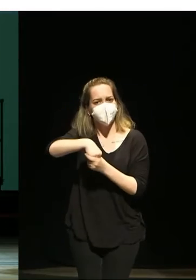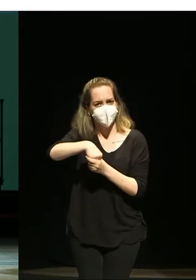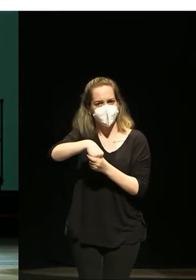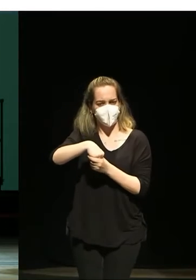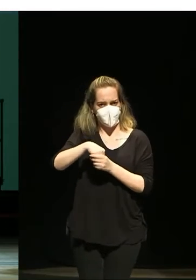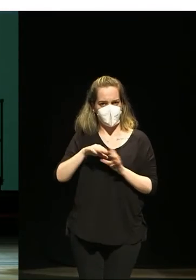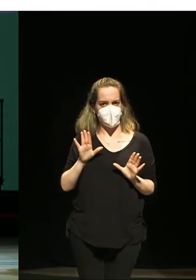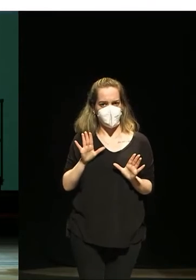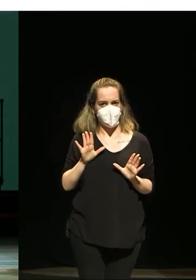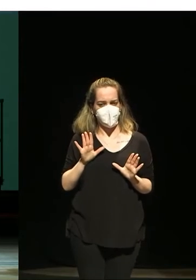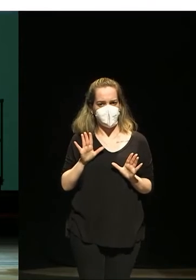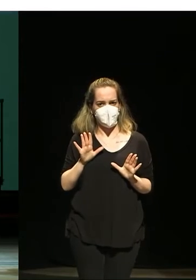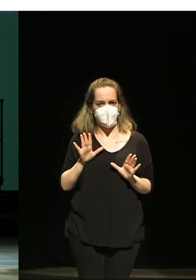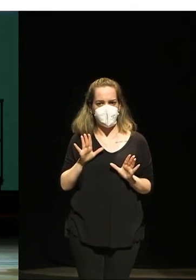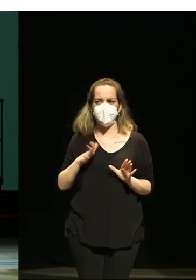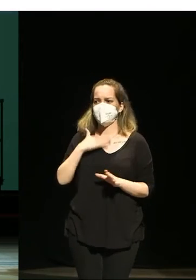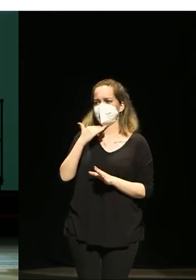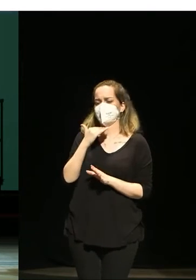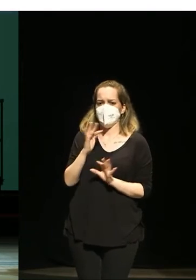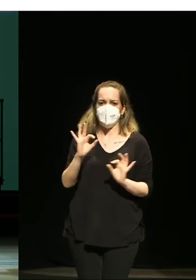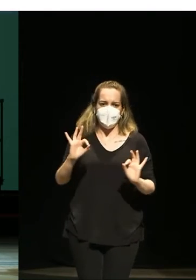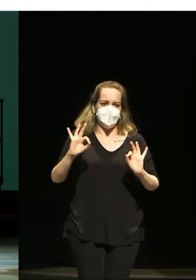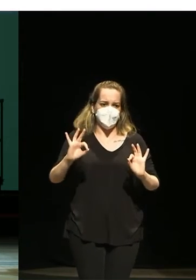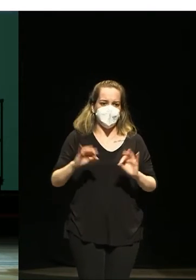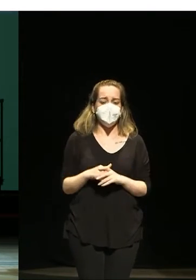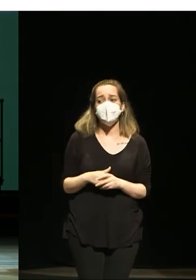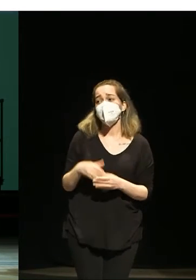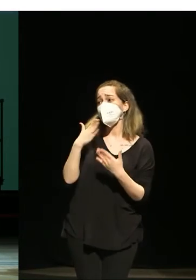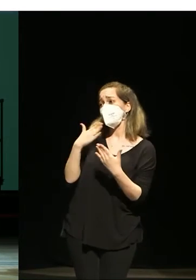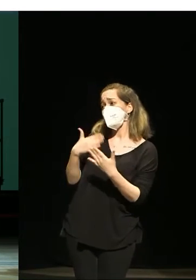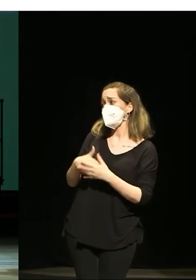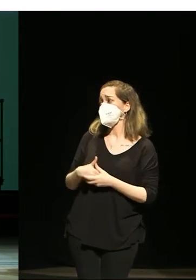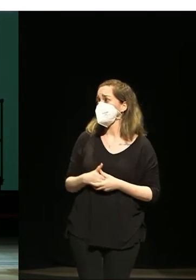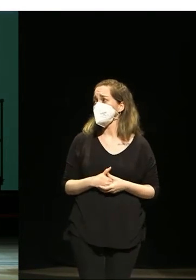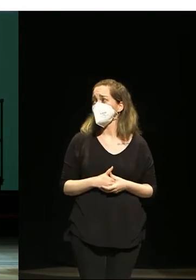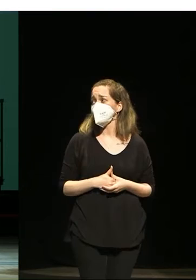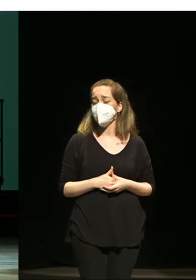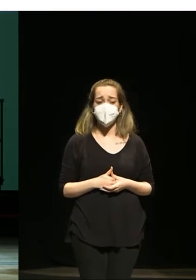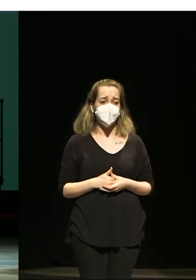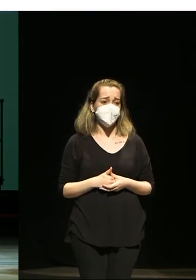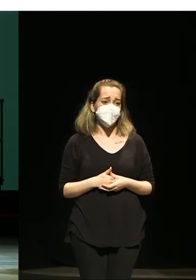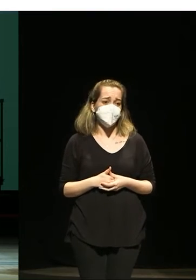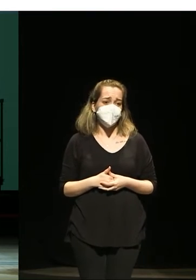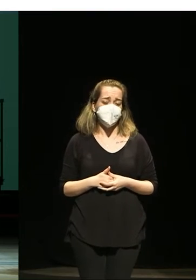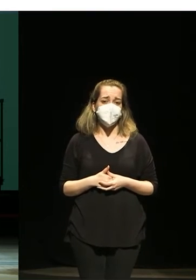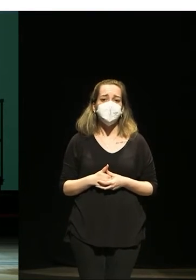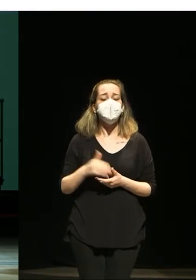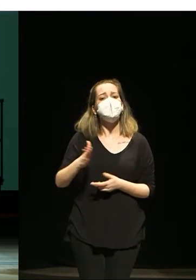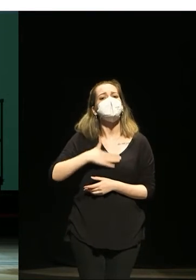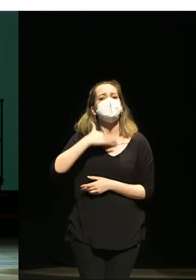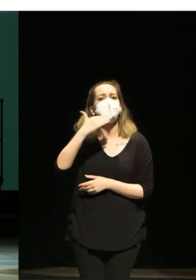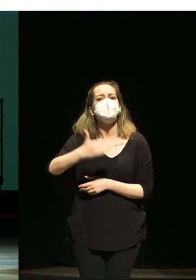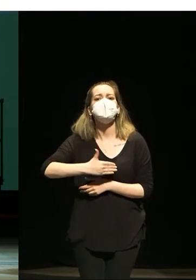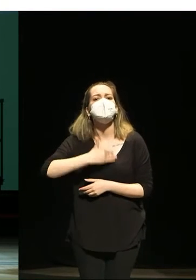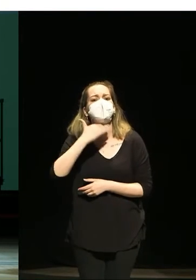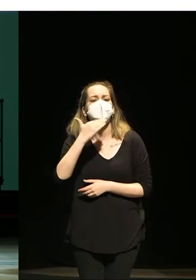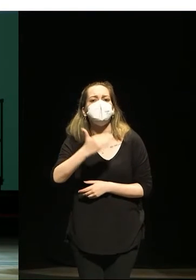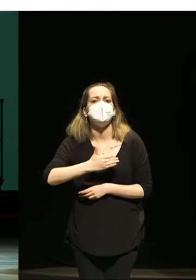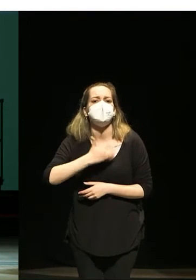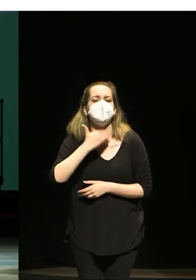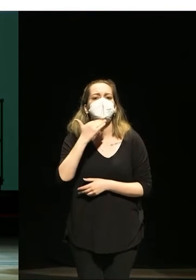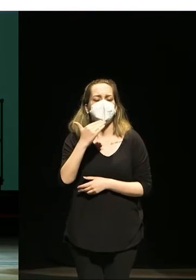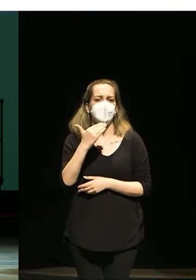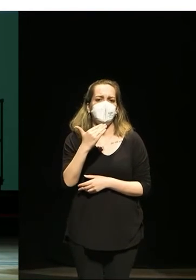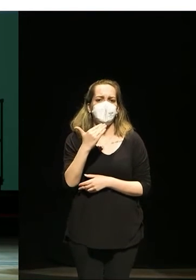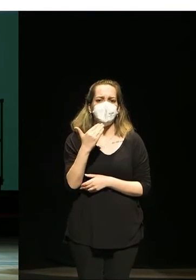Oh, m'has ganado. Gràcies. I sabem que el contrapoder per